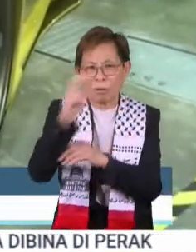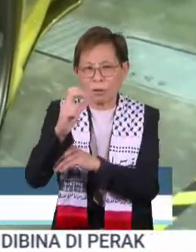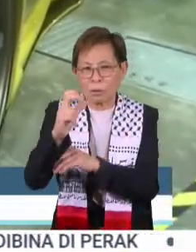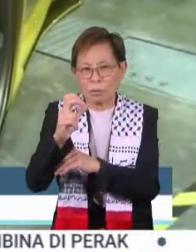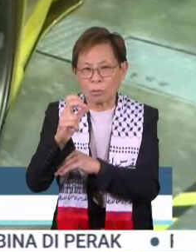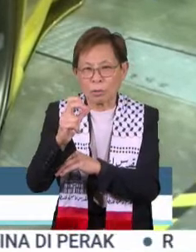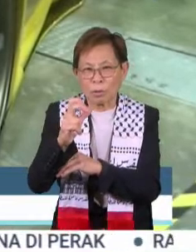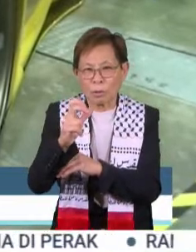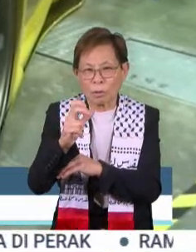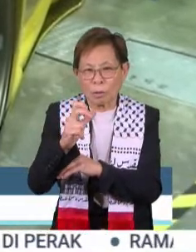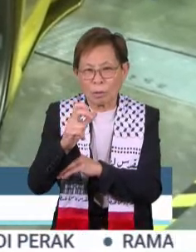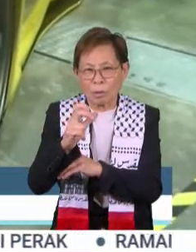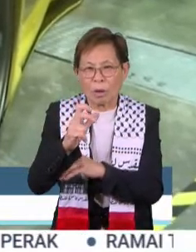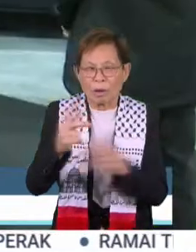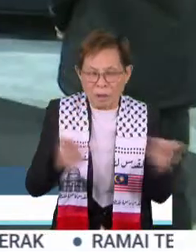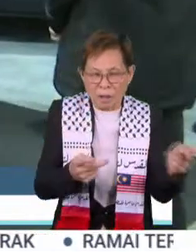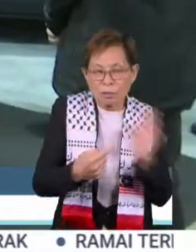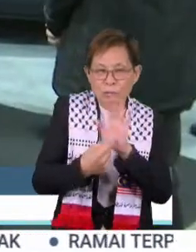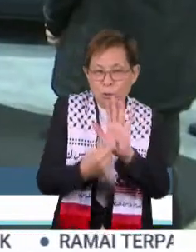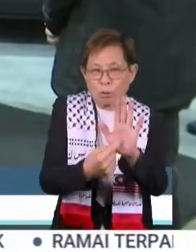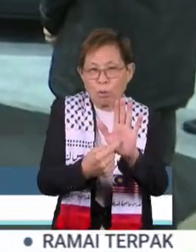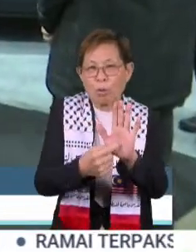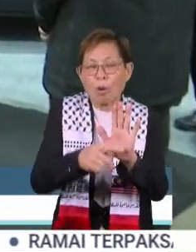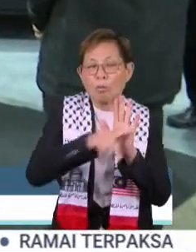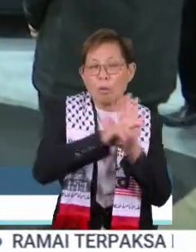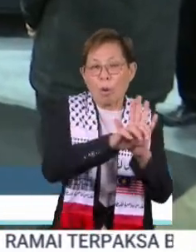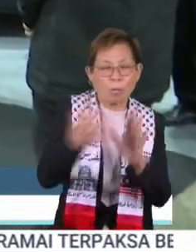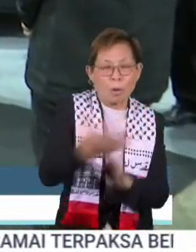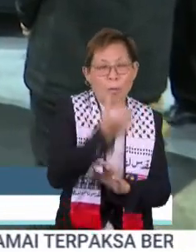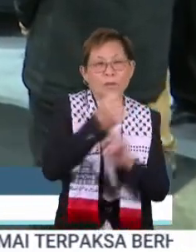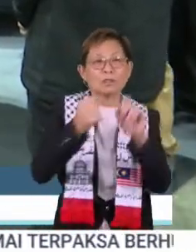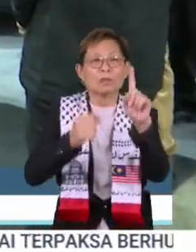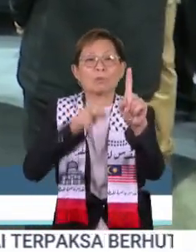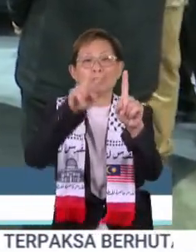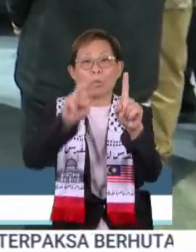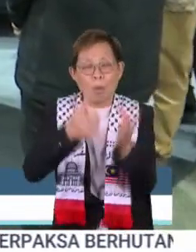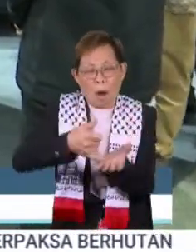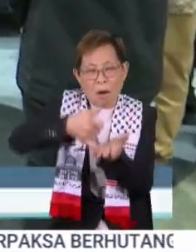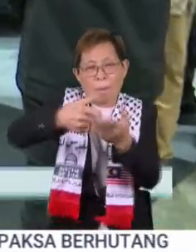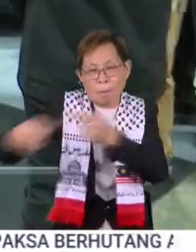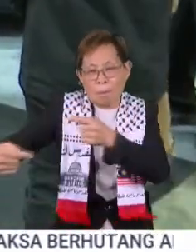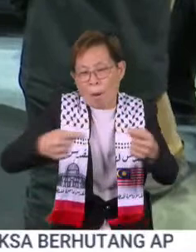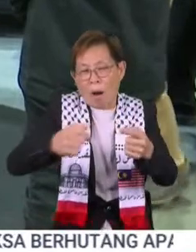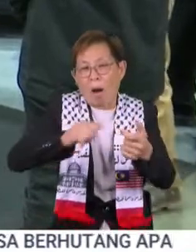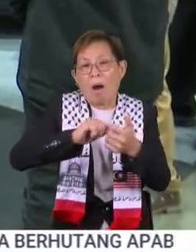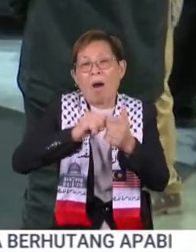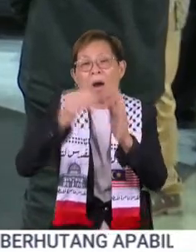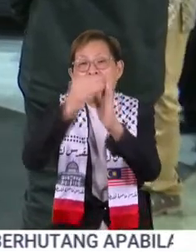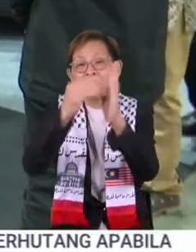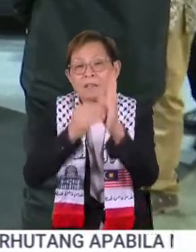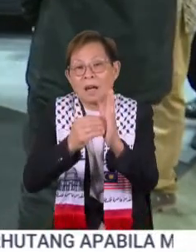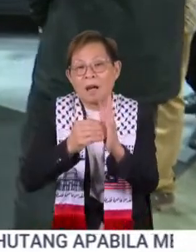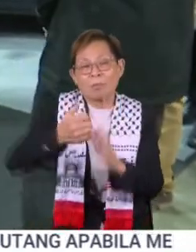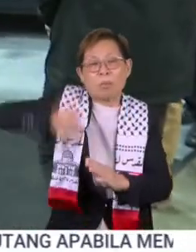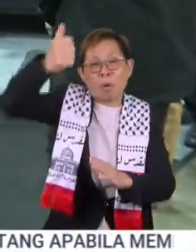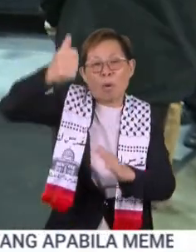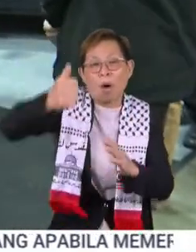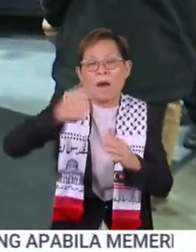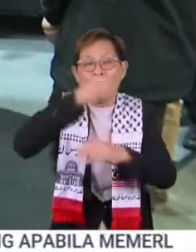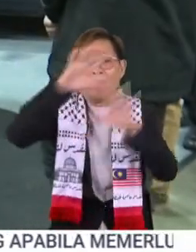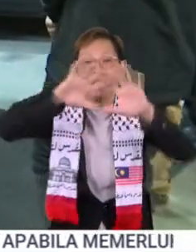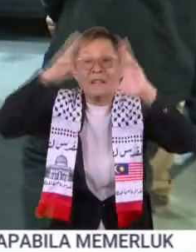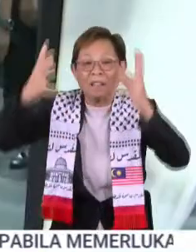300 keadaan dipamerkan bagi memperebut 120 anugerah dipertandingkan pada acara kemuncak International